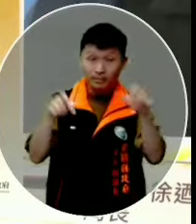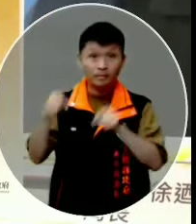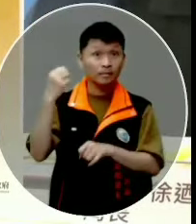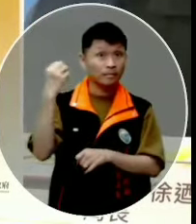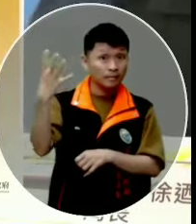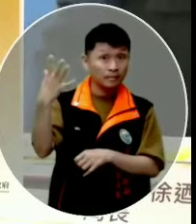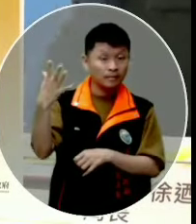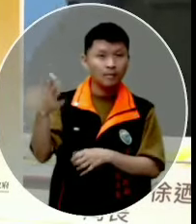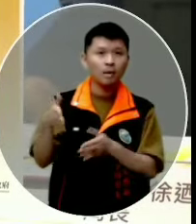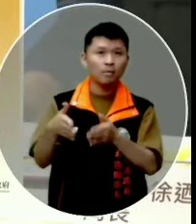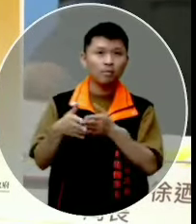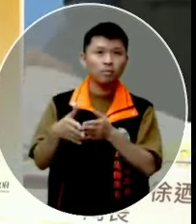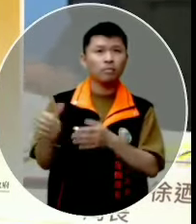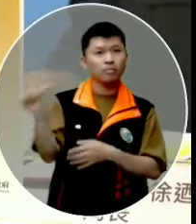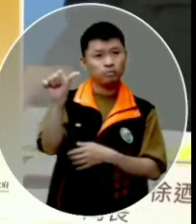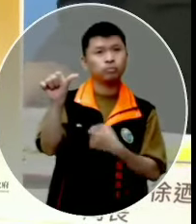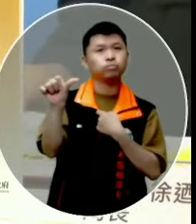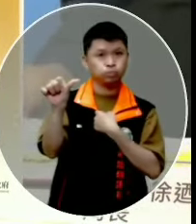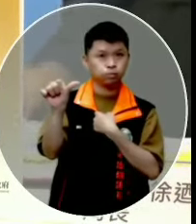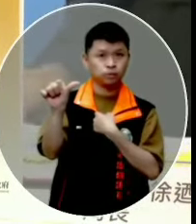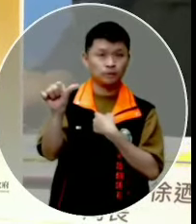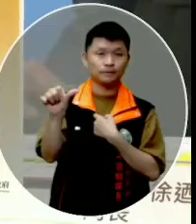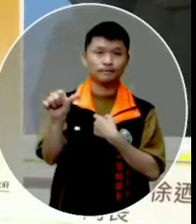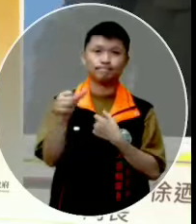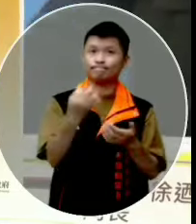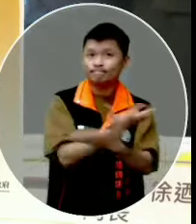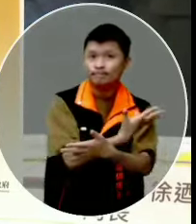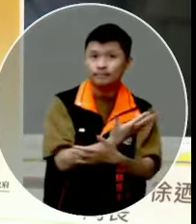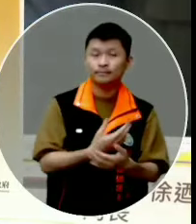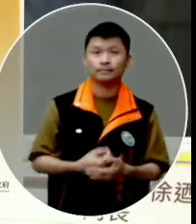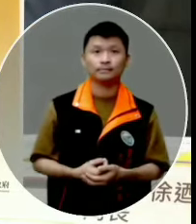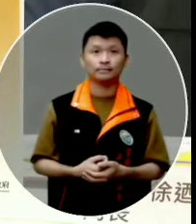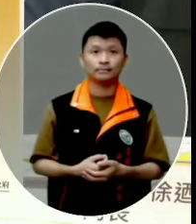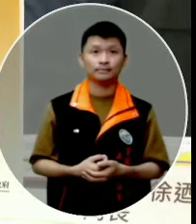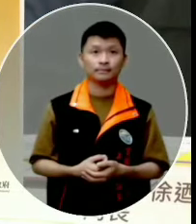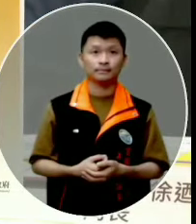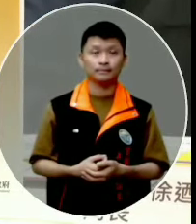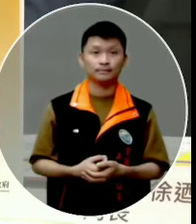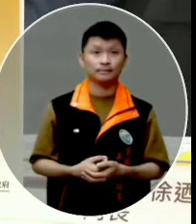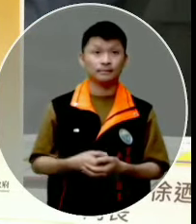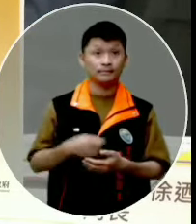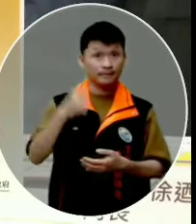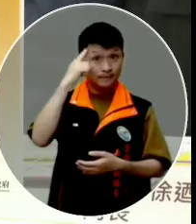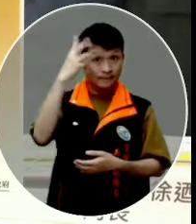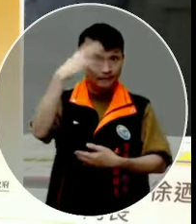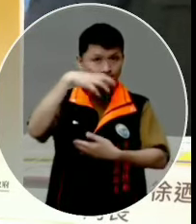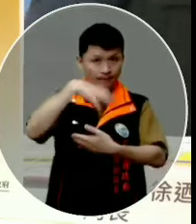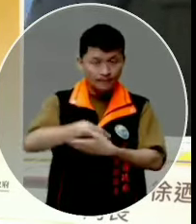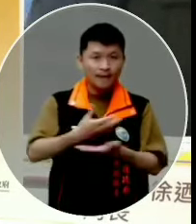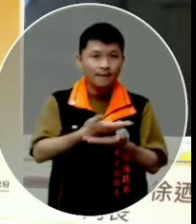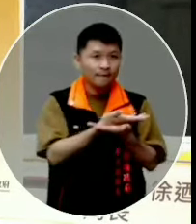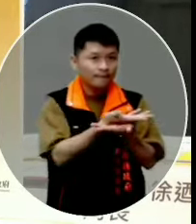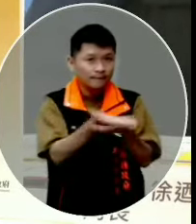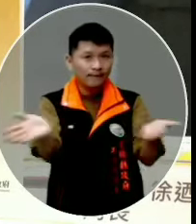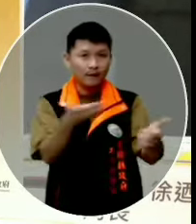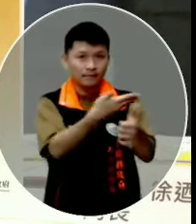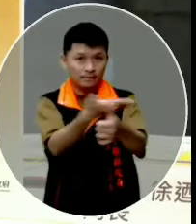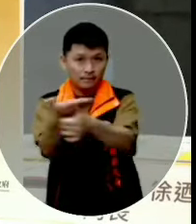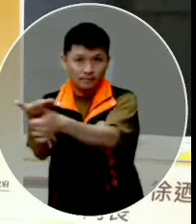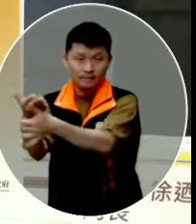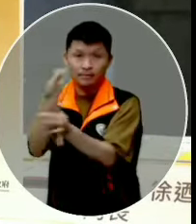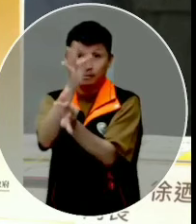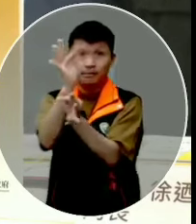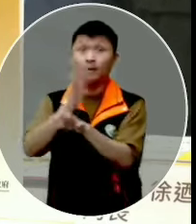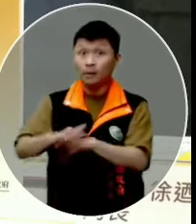必须要有5支快筛4剂，那我们会在3天内发放完成，